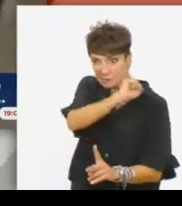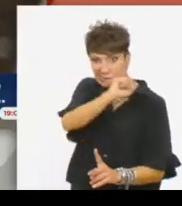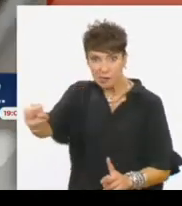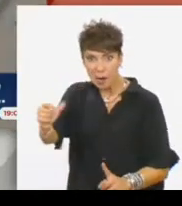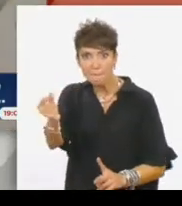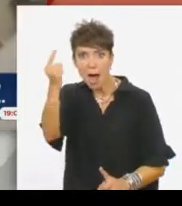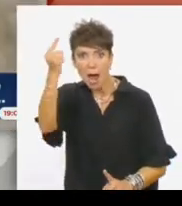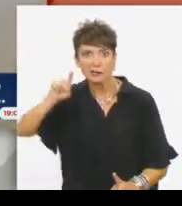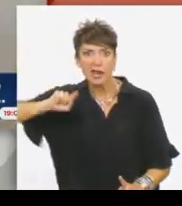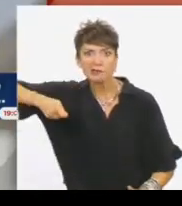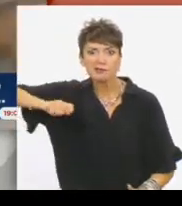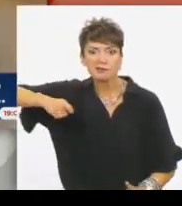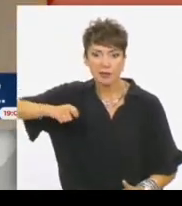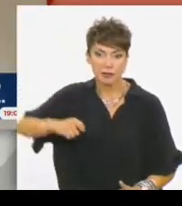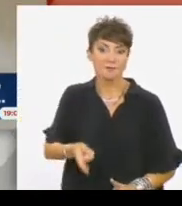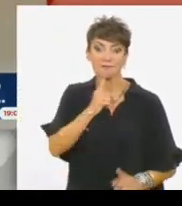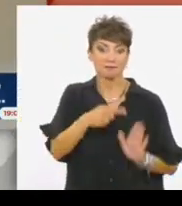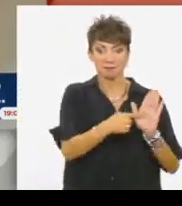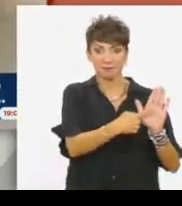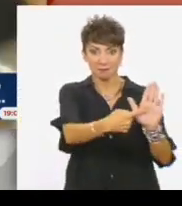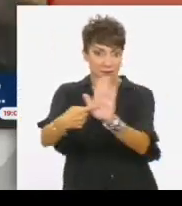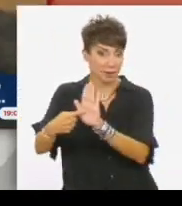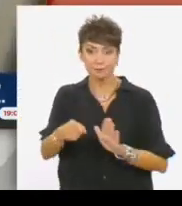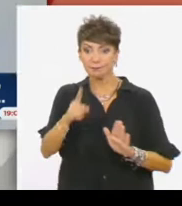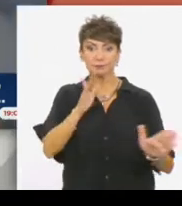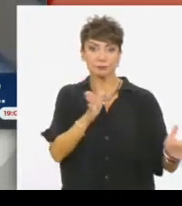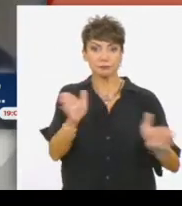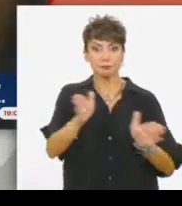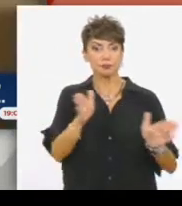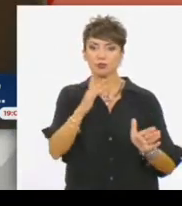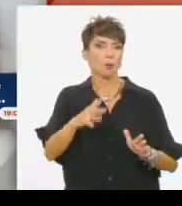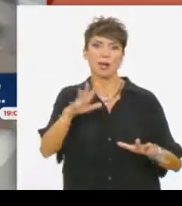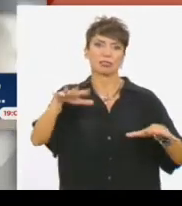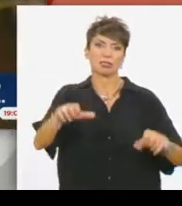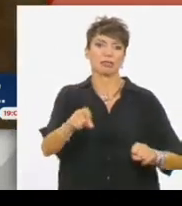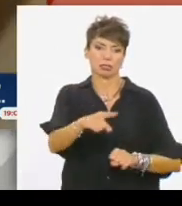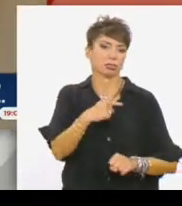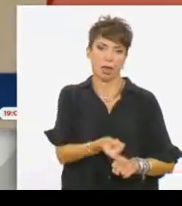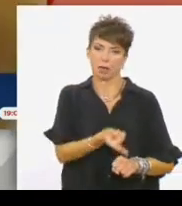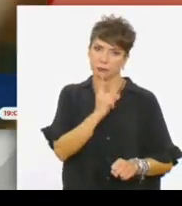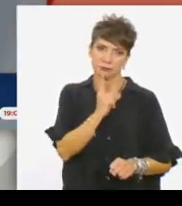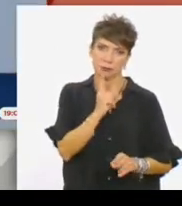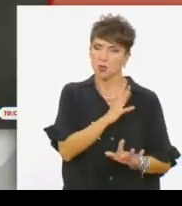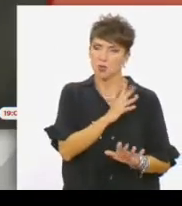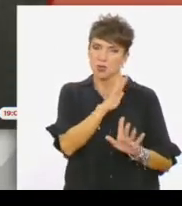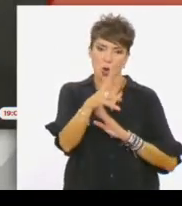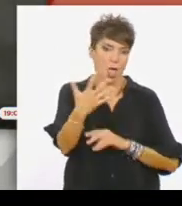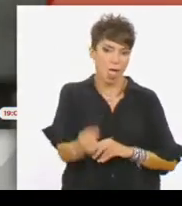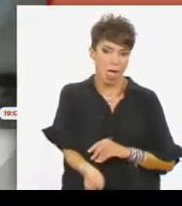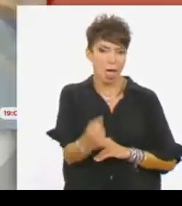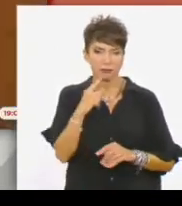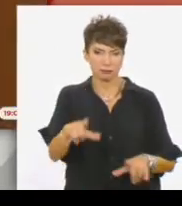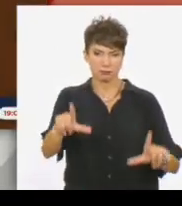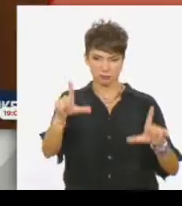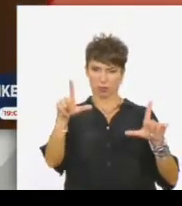είναι το δωμάτιο που ήταν υποκατάληψη από τους εγκληματίες για ένα μεγάλο χρονικό διάστημα. Είναι